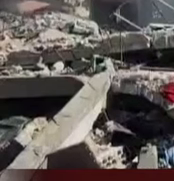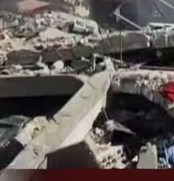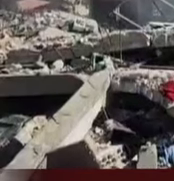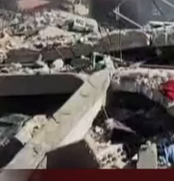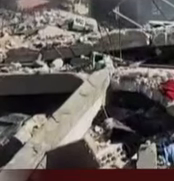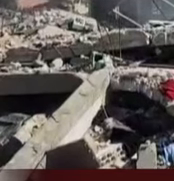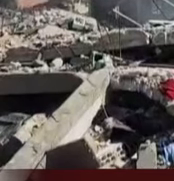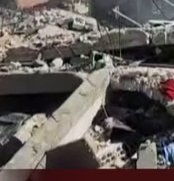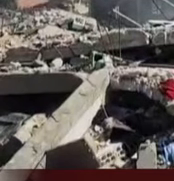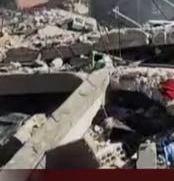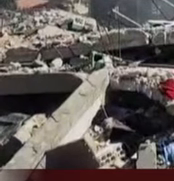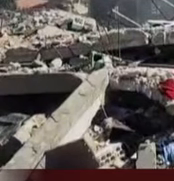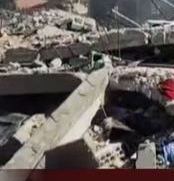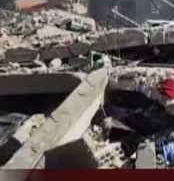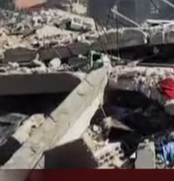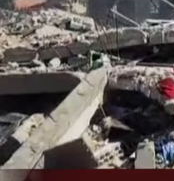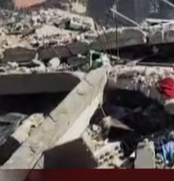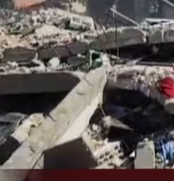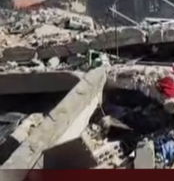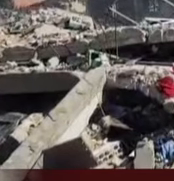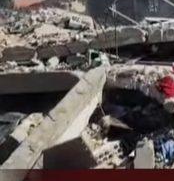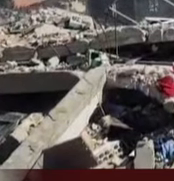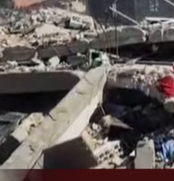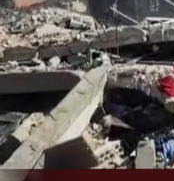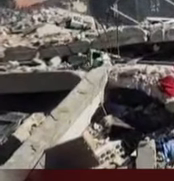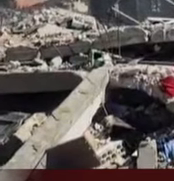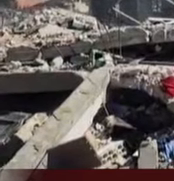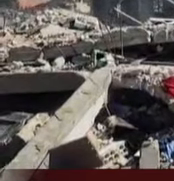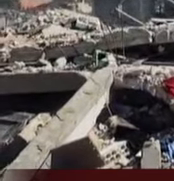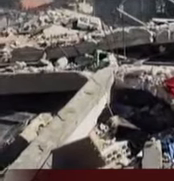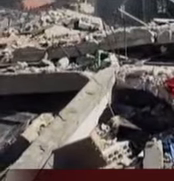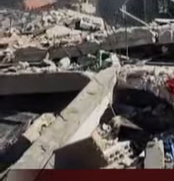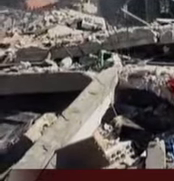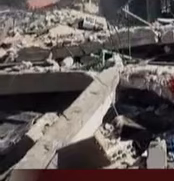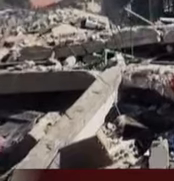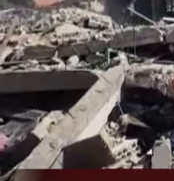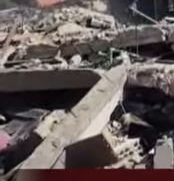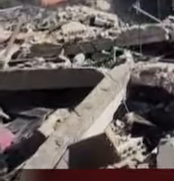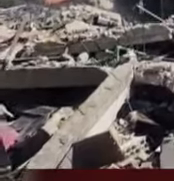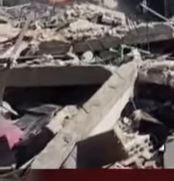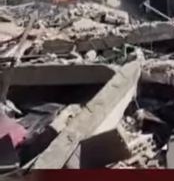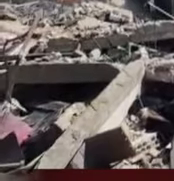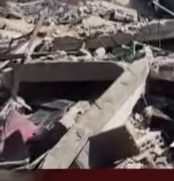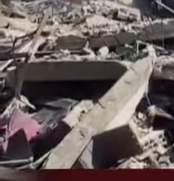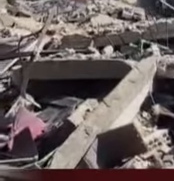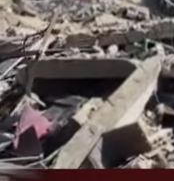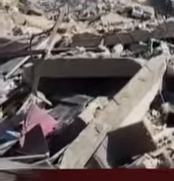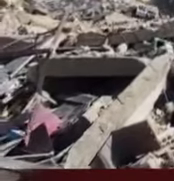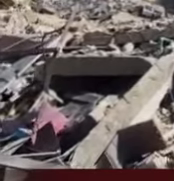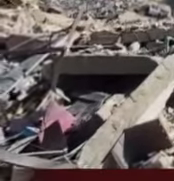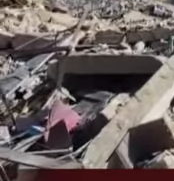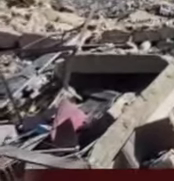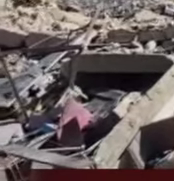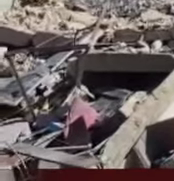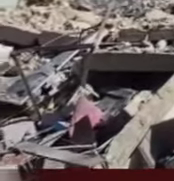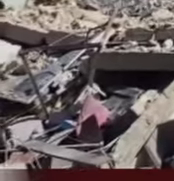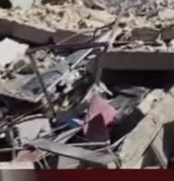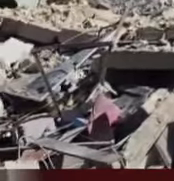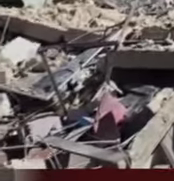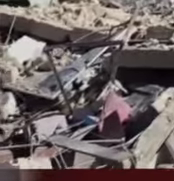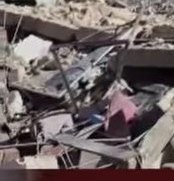كمان سقوط عدد من الجرحى وثلاثة شهداء. بلدة الرام واليونين يقع